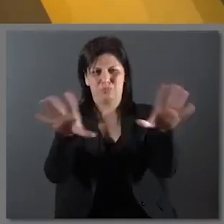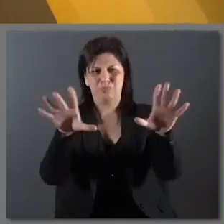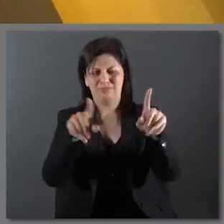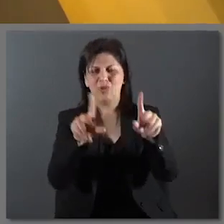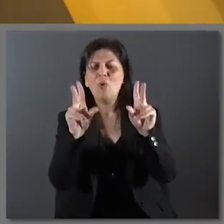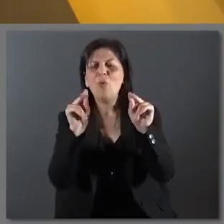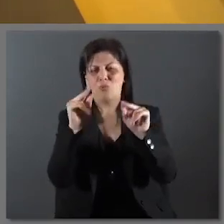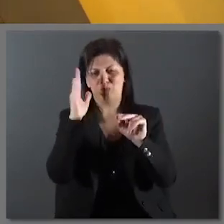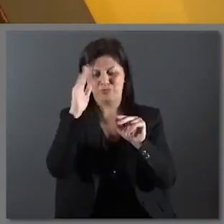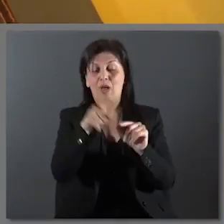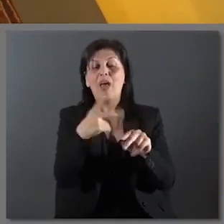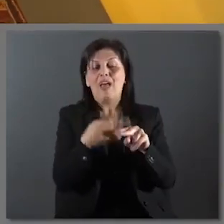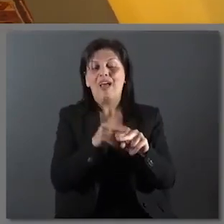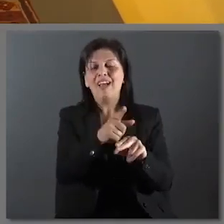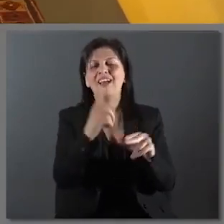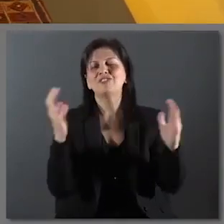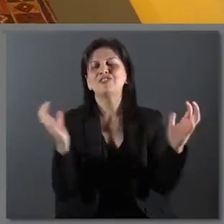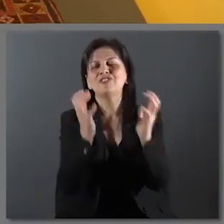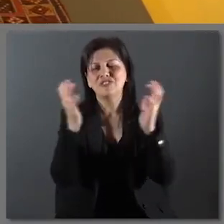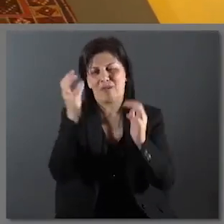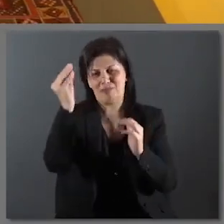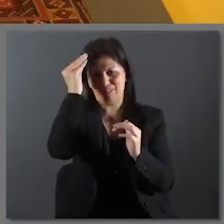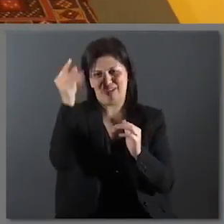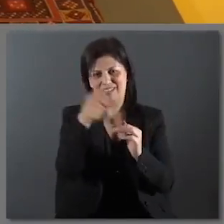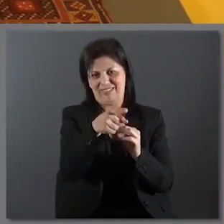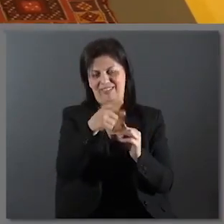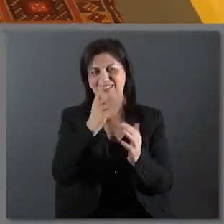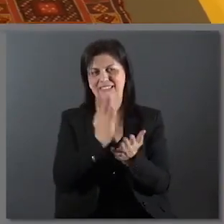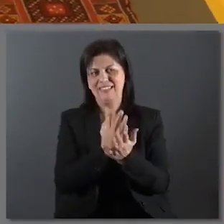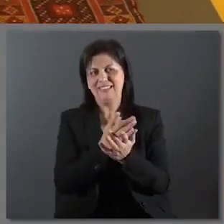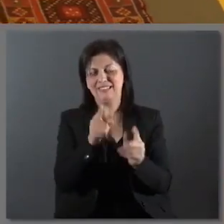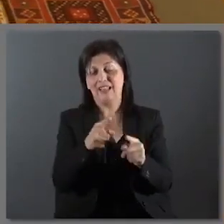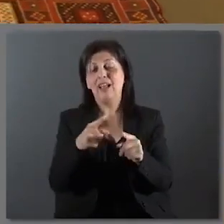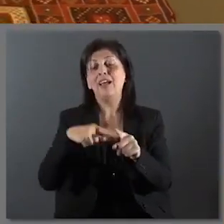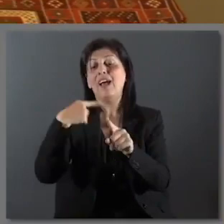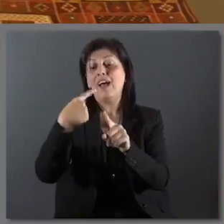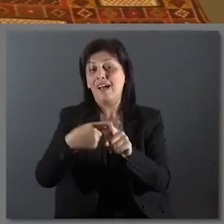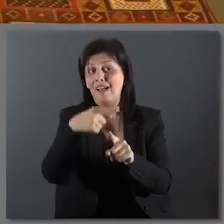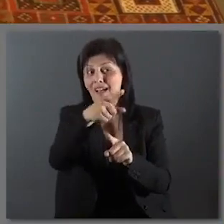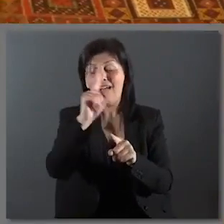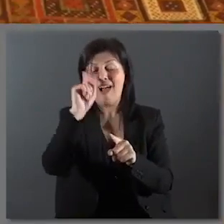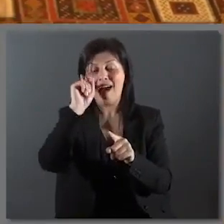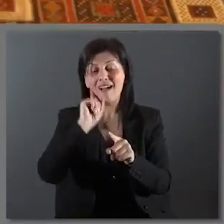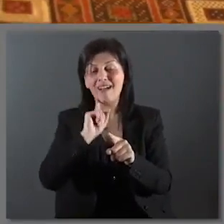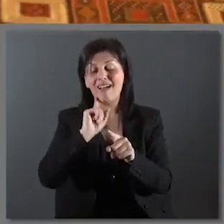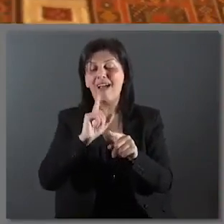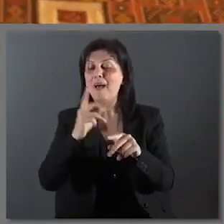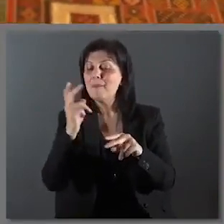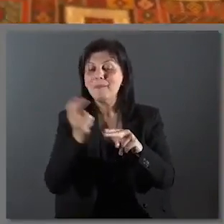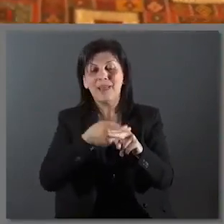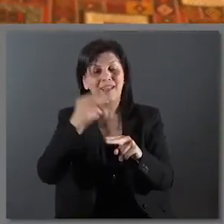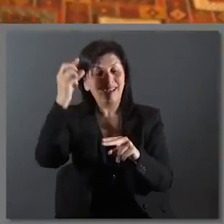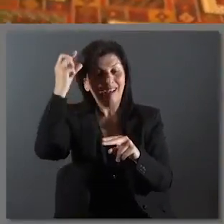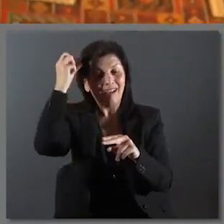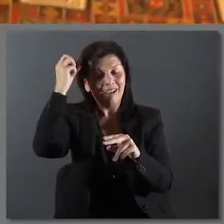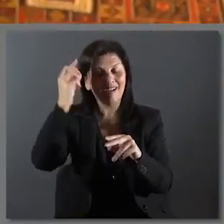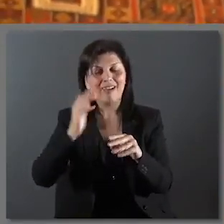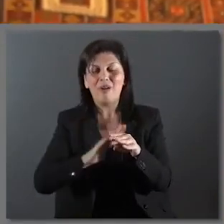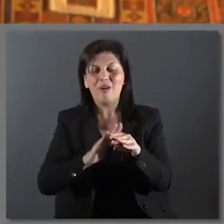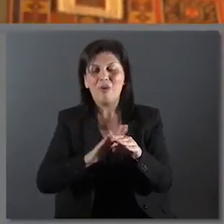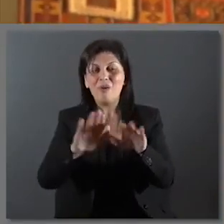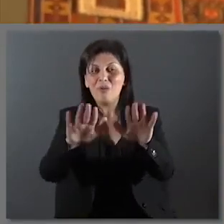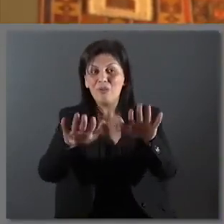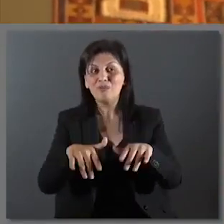dolayısıyla əjdaha evin, ailənin, tayfanın qoruyucusu hesab olunurdu. Növbədə isə Azərbaycanın